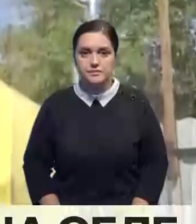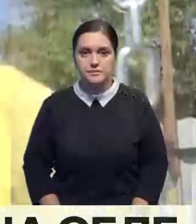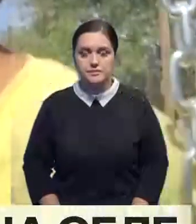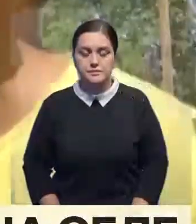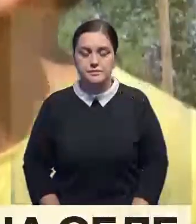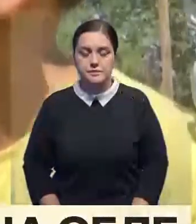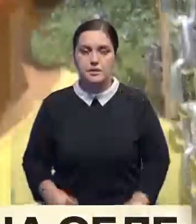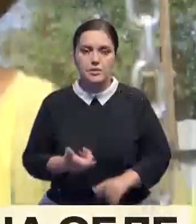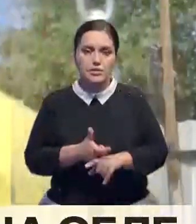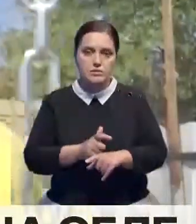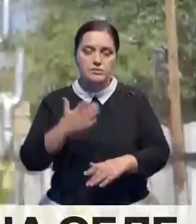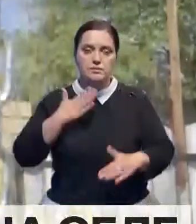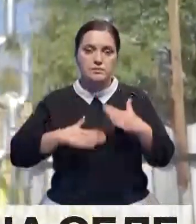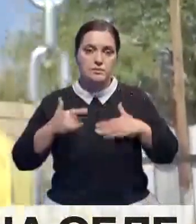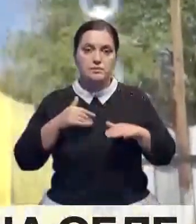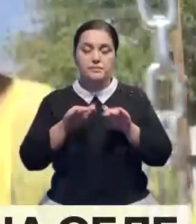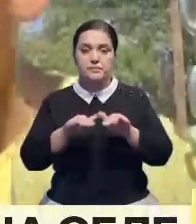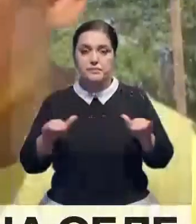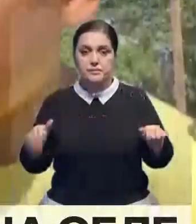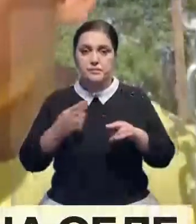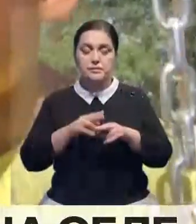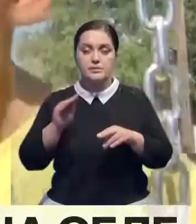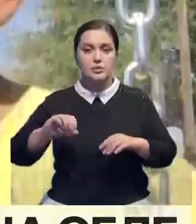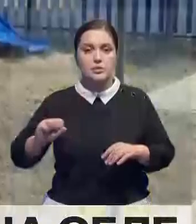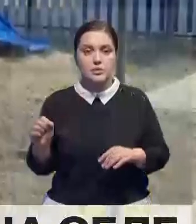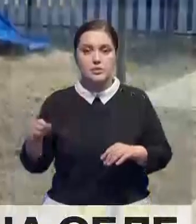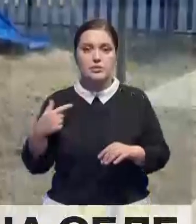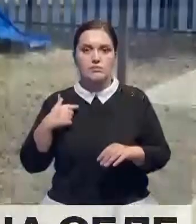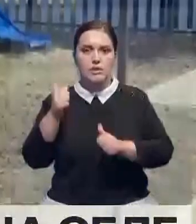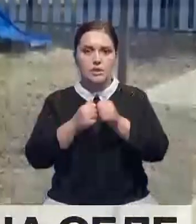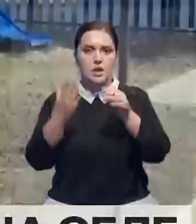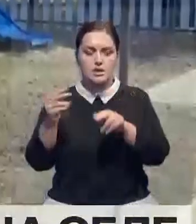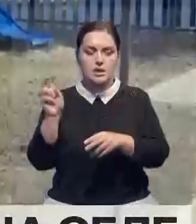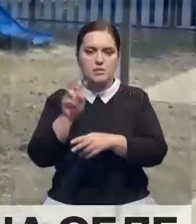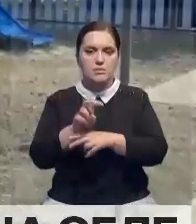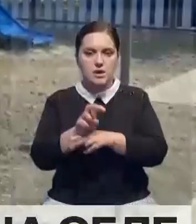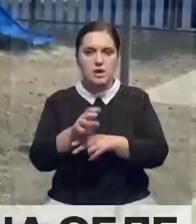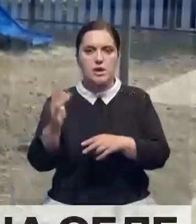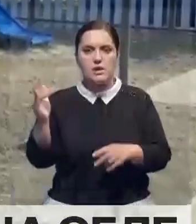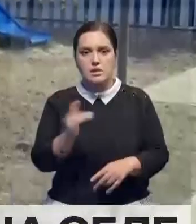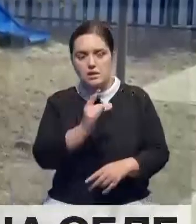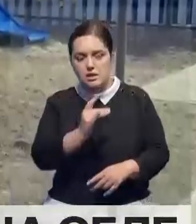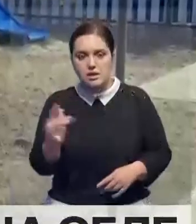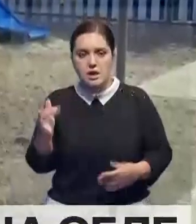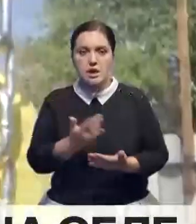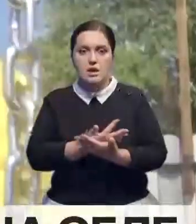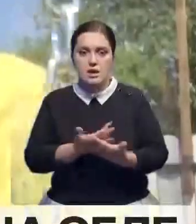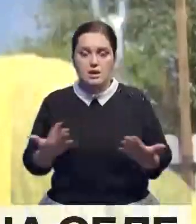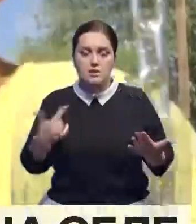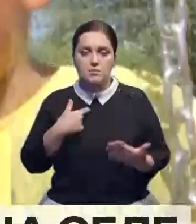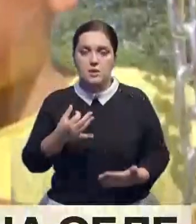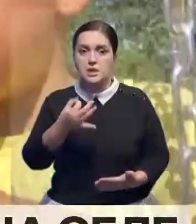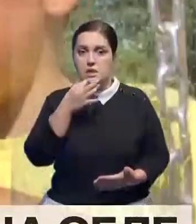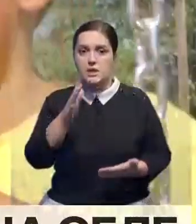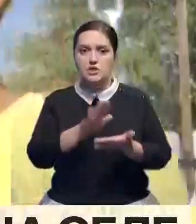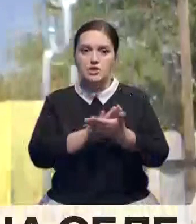очень рады, что у нас появилась такая детская площадка. Мы с друзьями приходим сюда каждый день, катаемся на карусели и качелях. В нашем селе мне очень нравится.